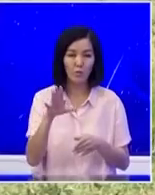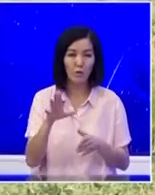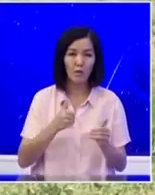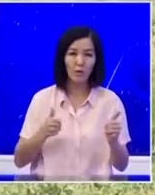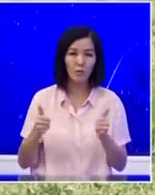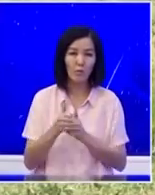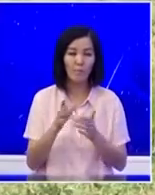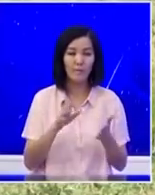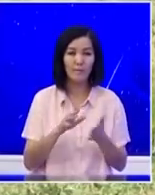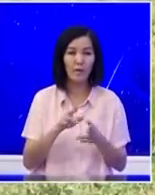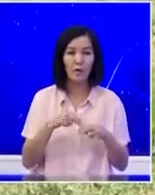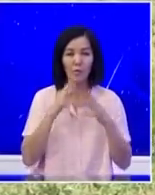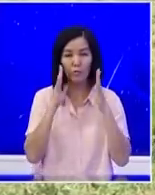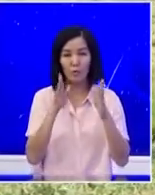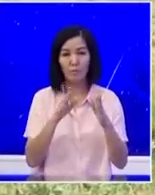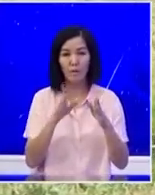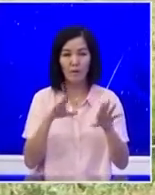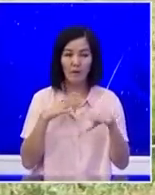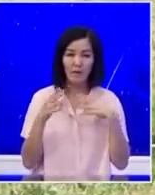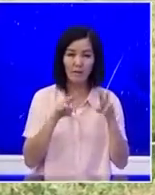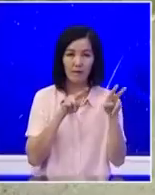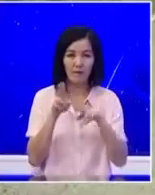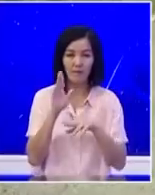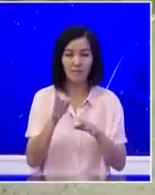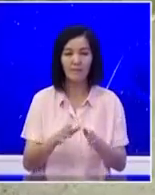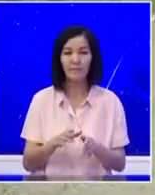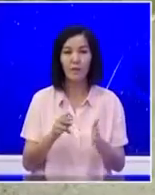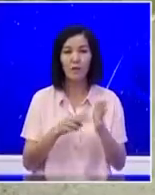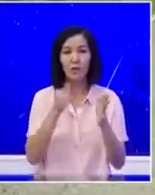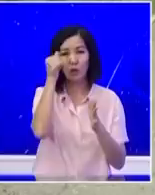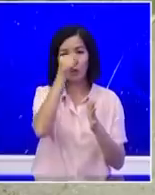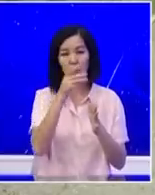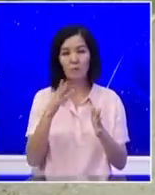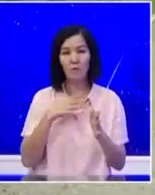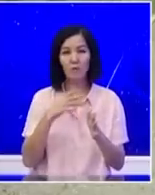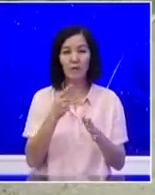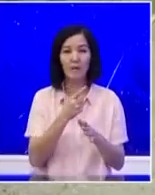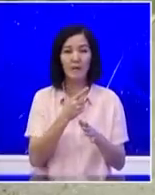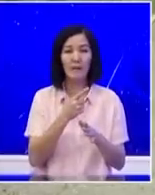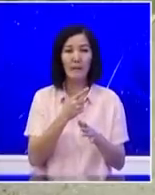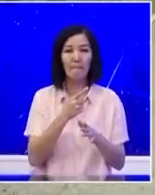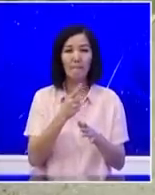Олардың дайындығын үнемі қадағалаймыз дейді бас бапкер. 7 жыл болды, бірінші орында бермей келе жатырмыз.